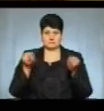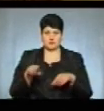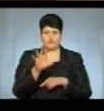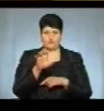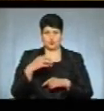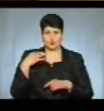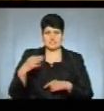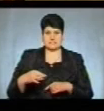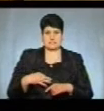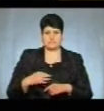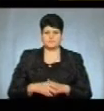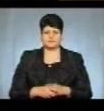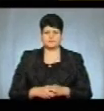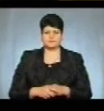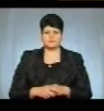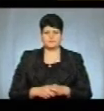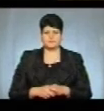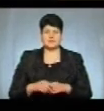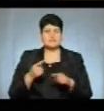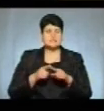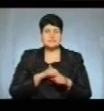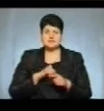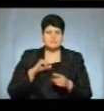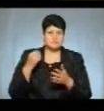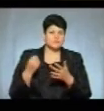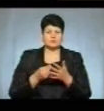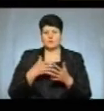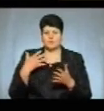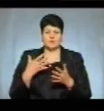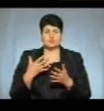на кожне слухання. Це найдорожче.